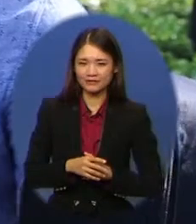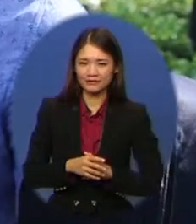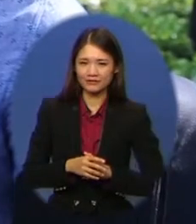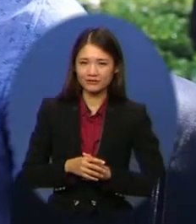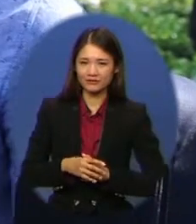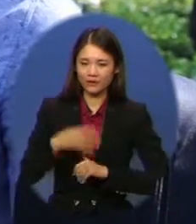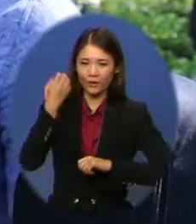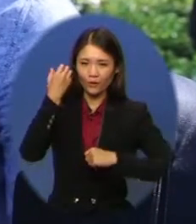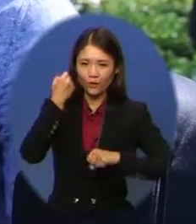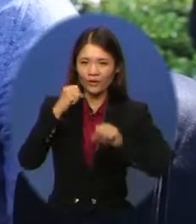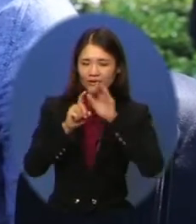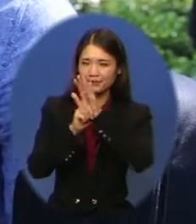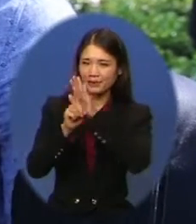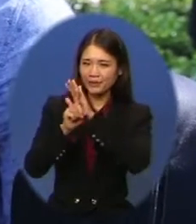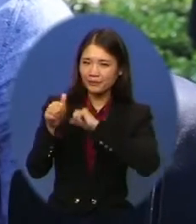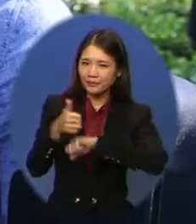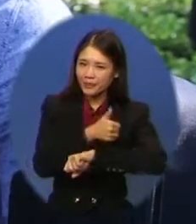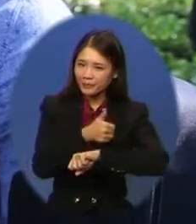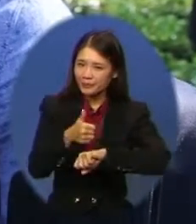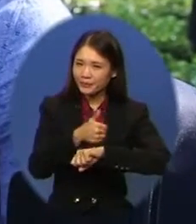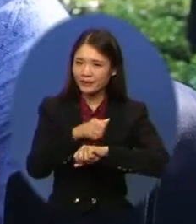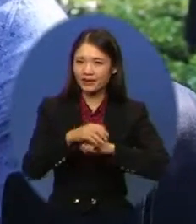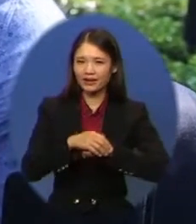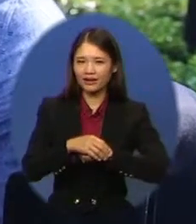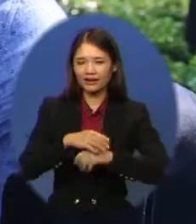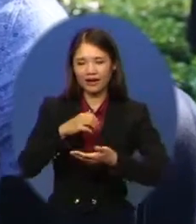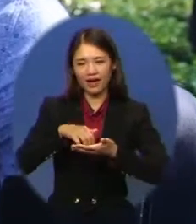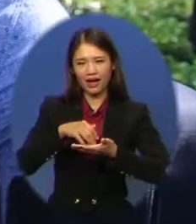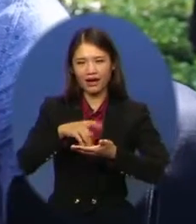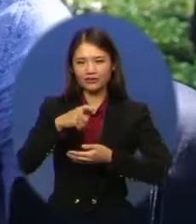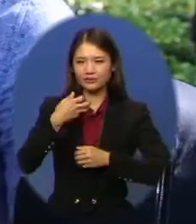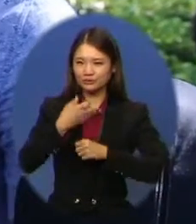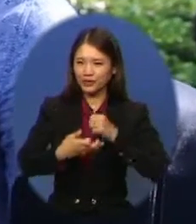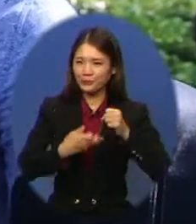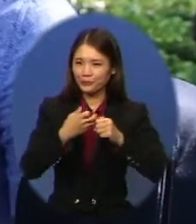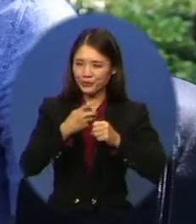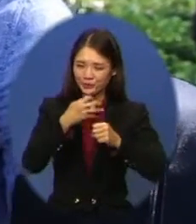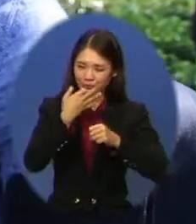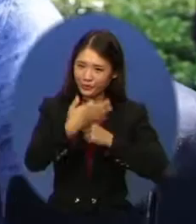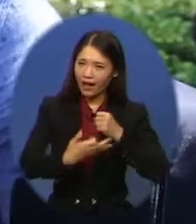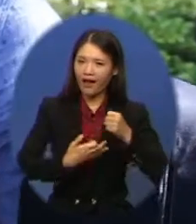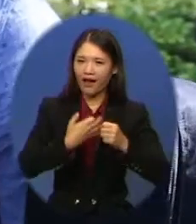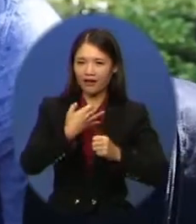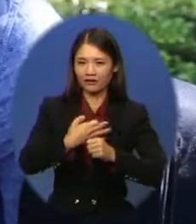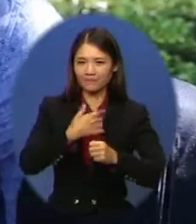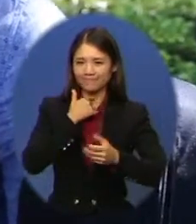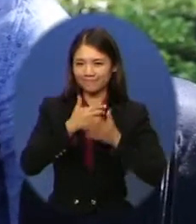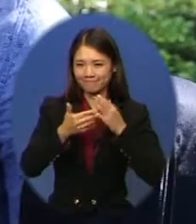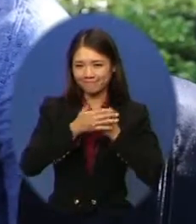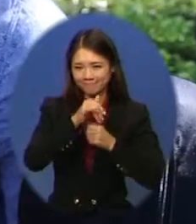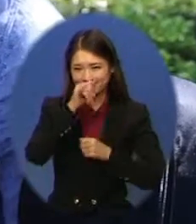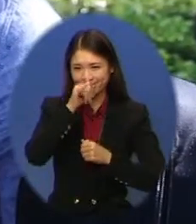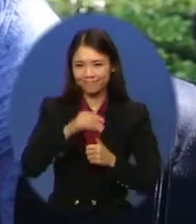뭐 예, 공연을 한 지는 벌써 한 13년 정도? 네, 14년 정도 이렇게 됐습니다.